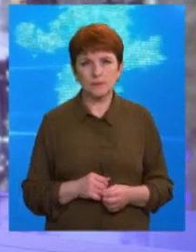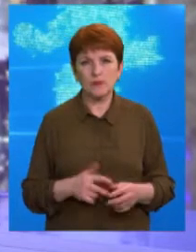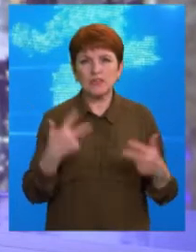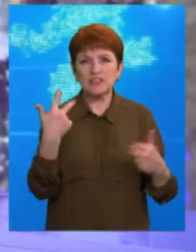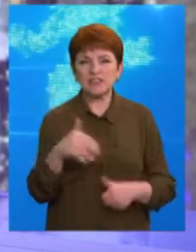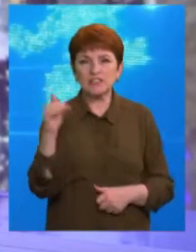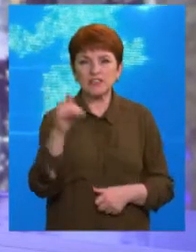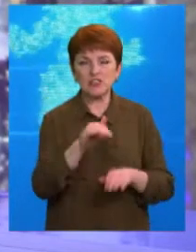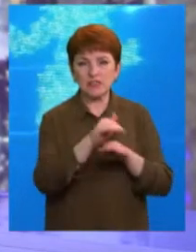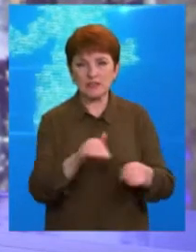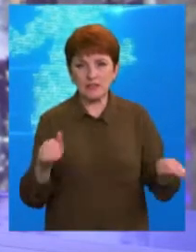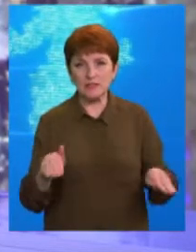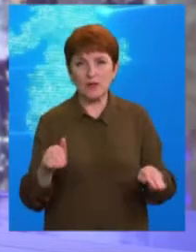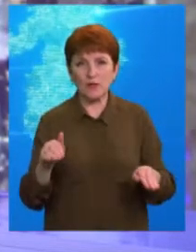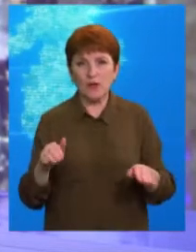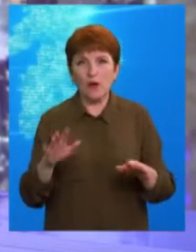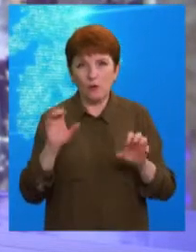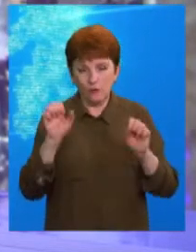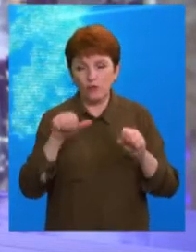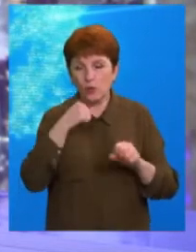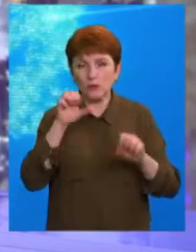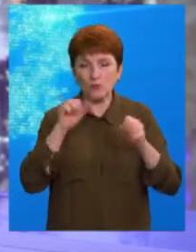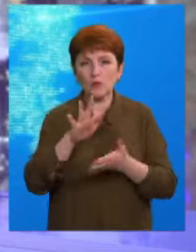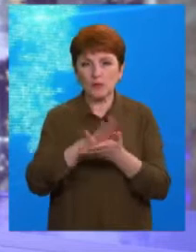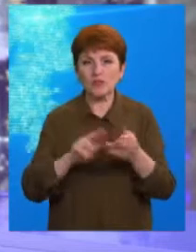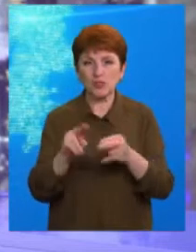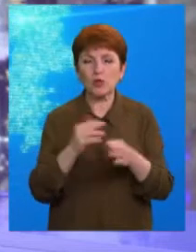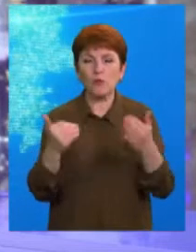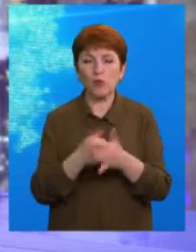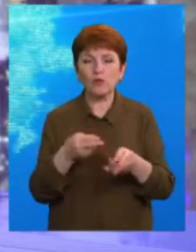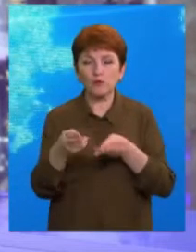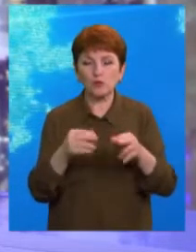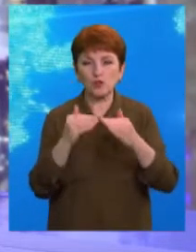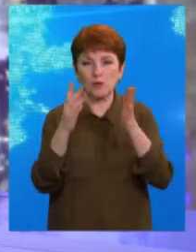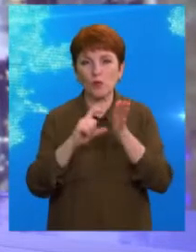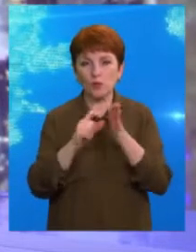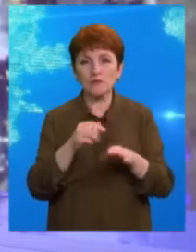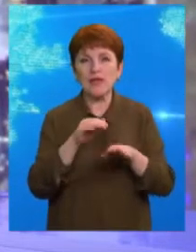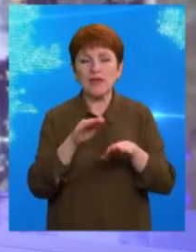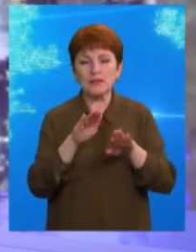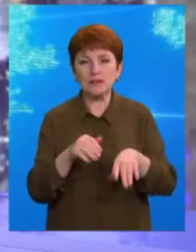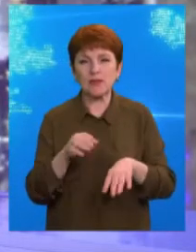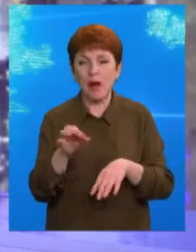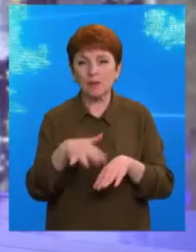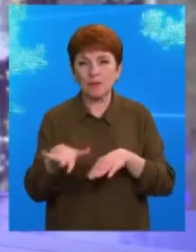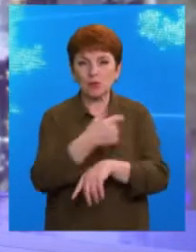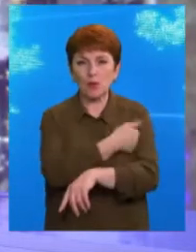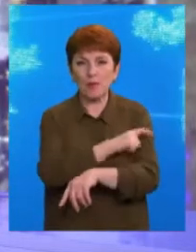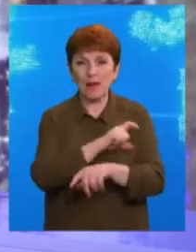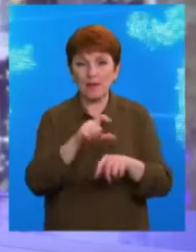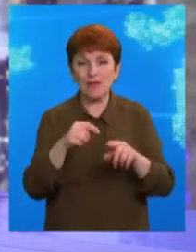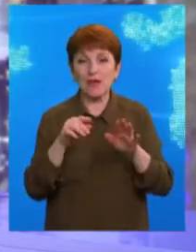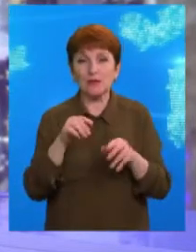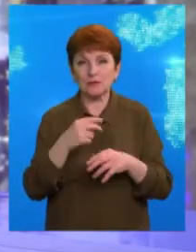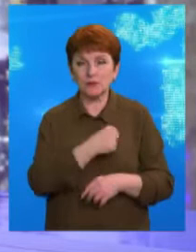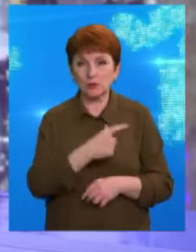30 тысяч детей в год смогут проходить лечение в новом хирургическом корпусе детской областной больницы. Депутаты Госдумы одобрили